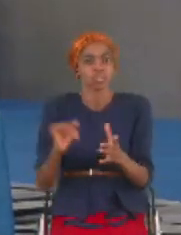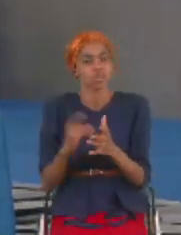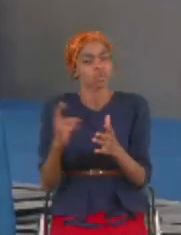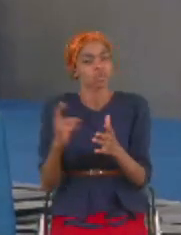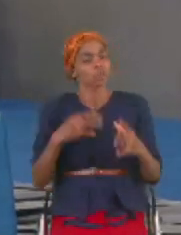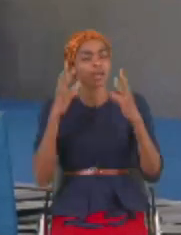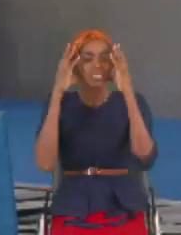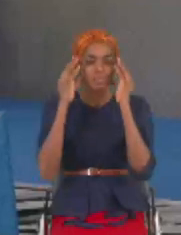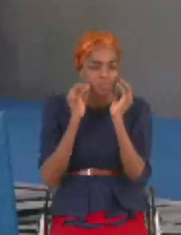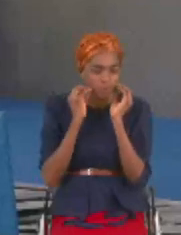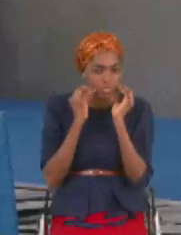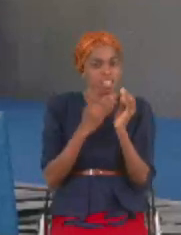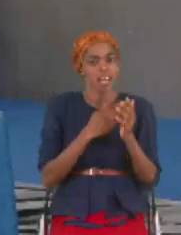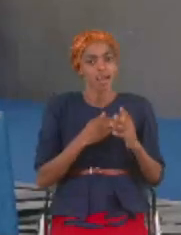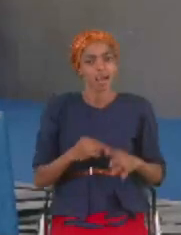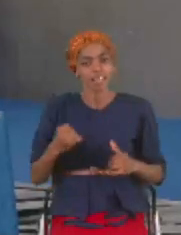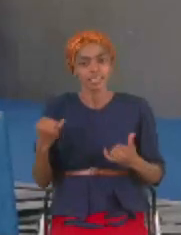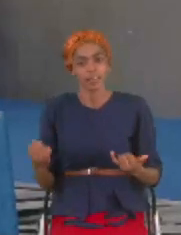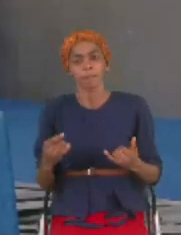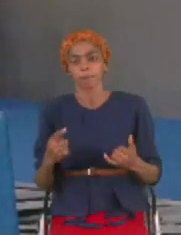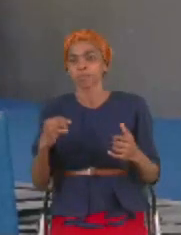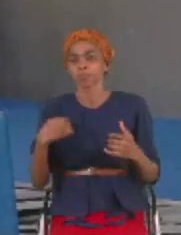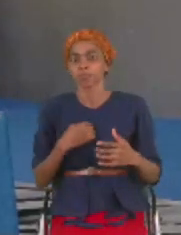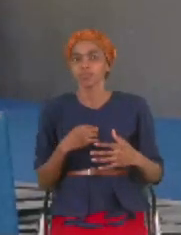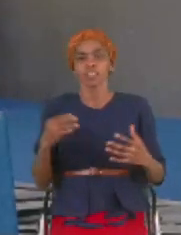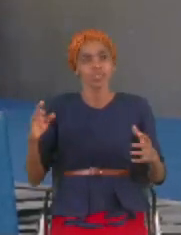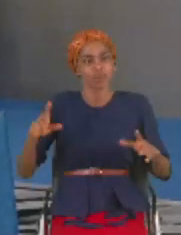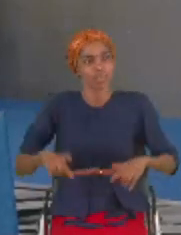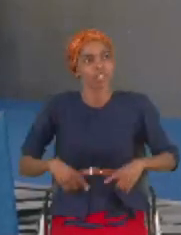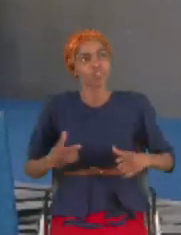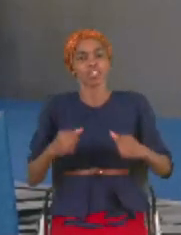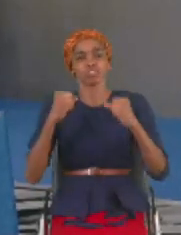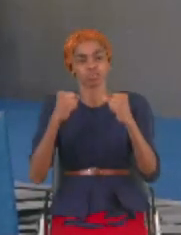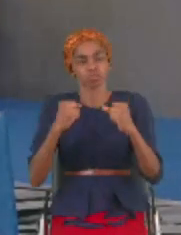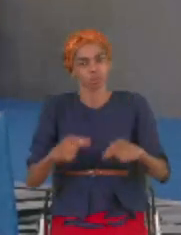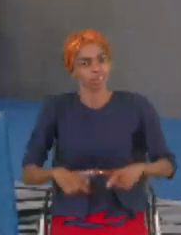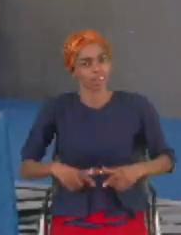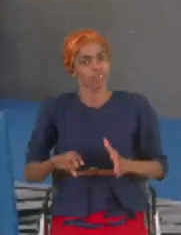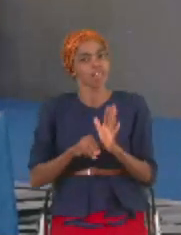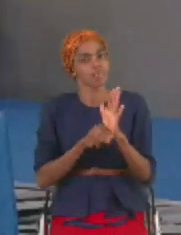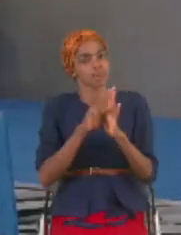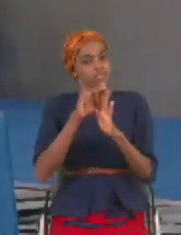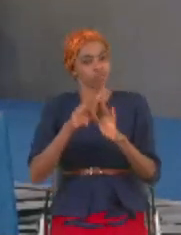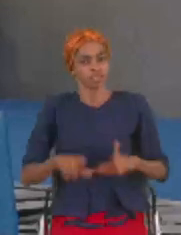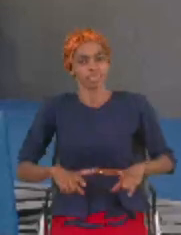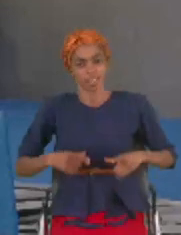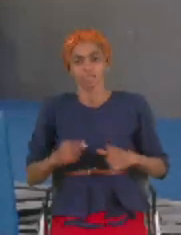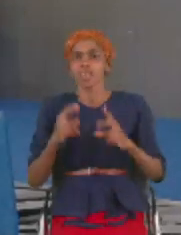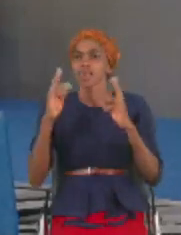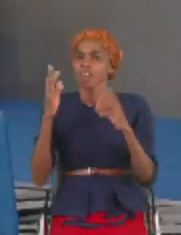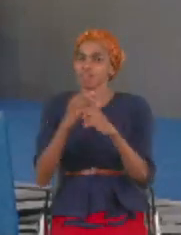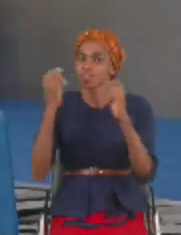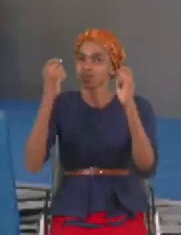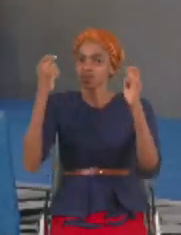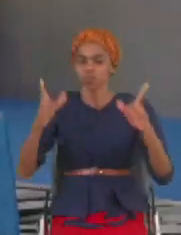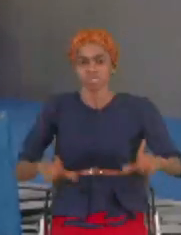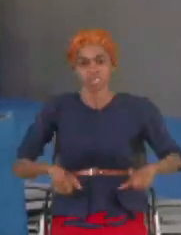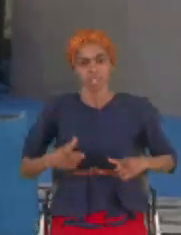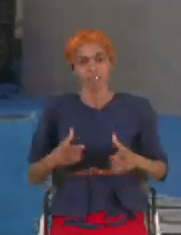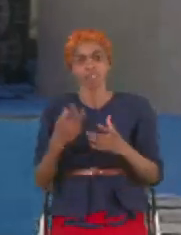pouvant expérimenté et qui nous donnera une vie fighter il vit mature et victorieuse